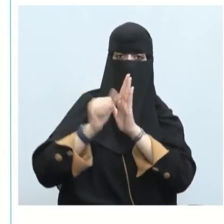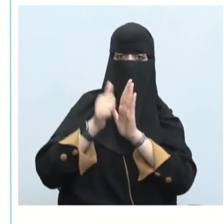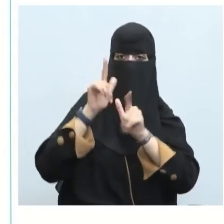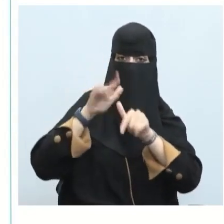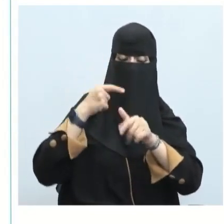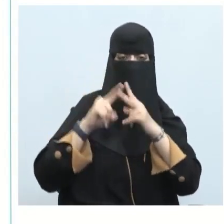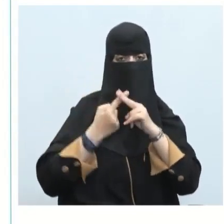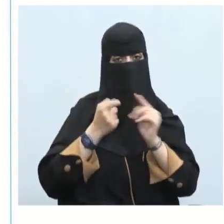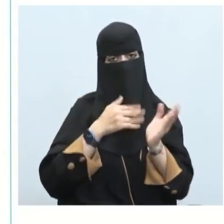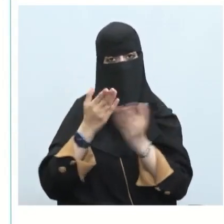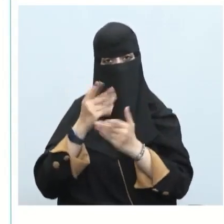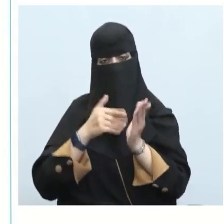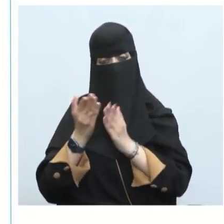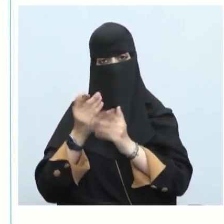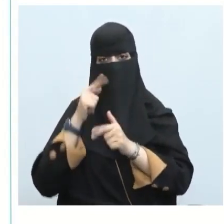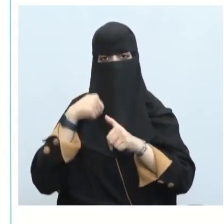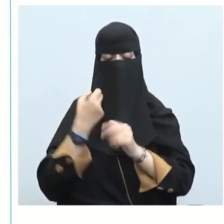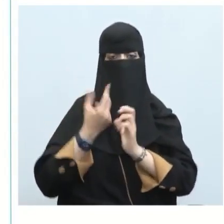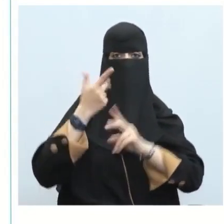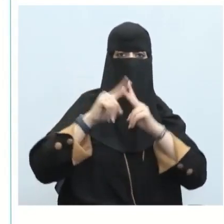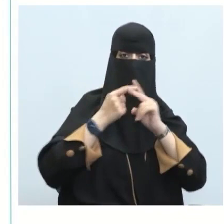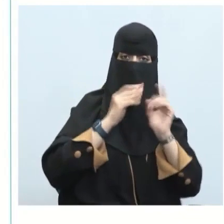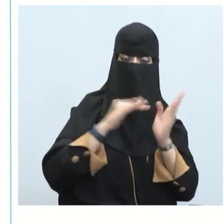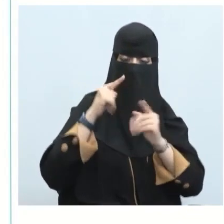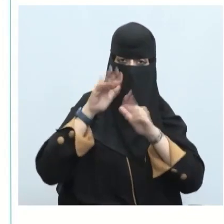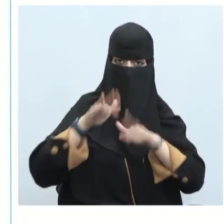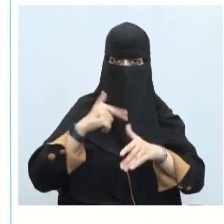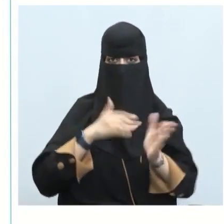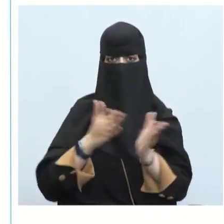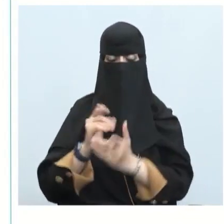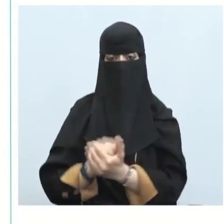بالصناعه والخدمات والمنتجات التي